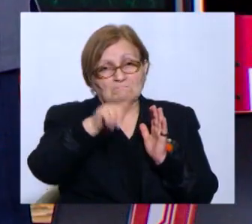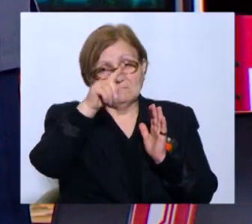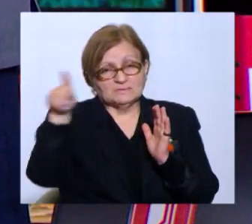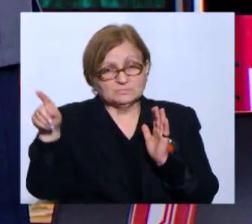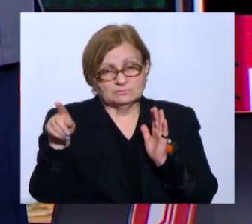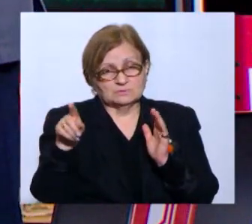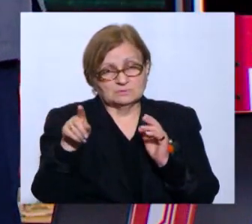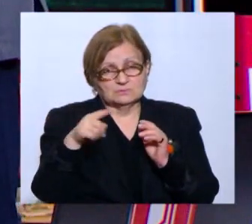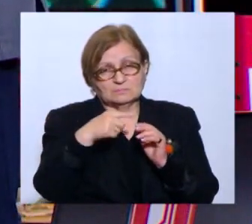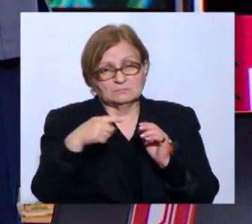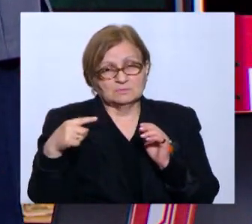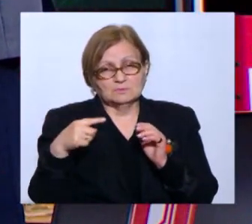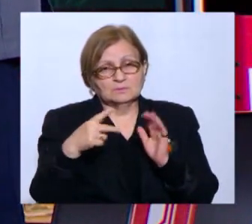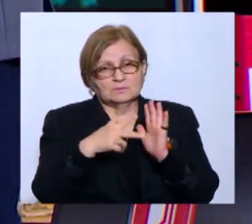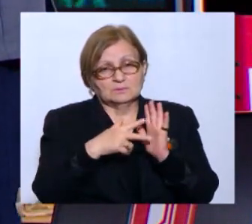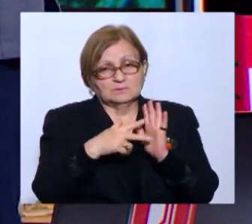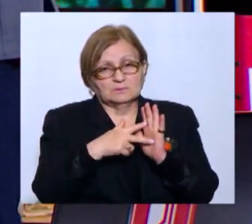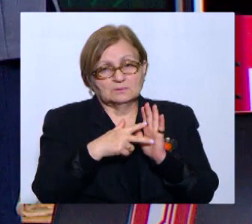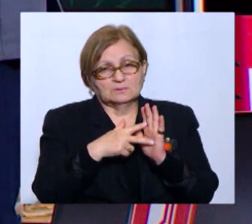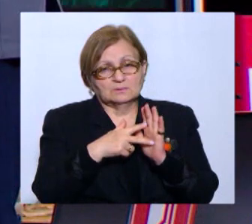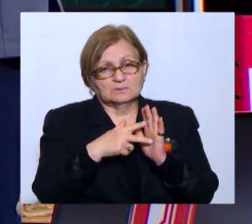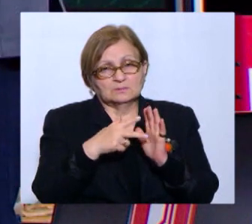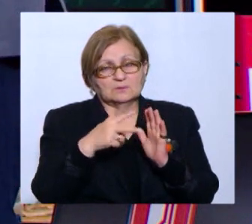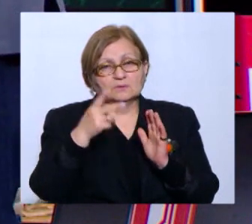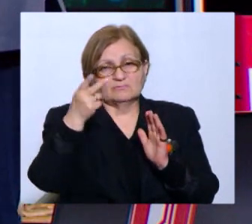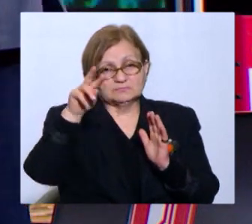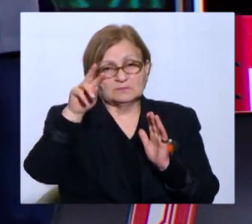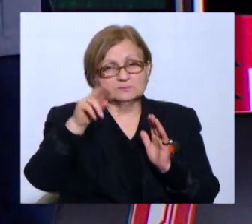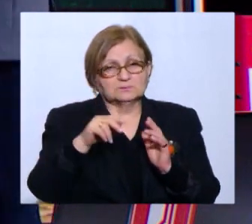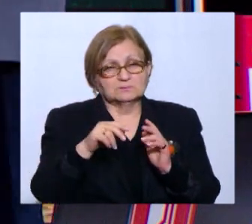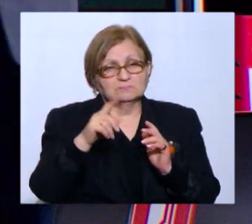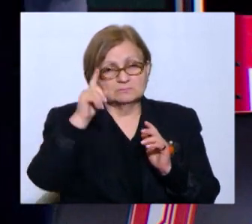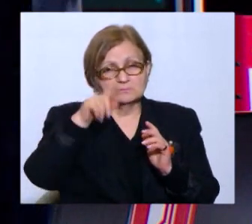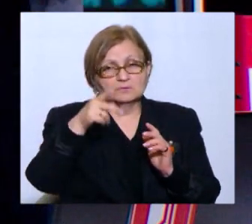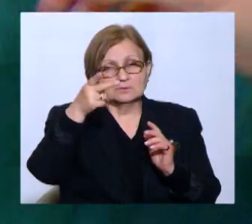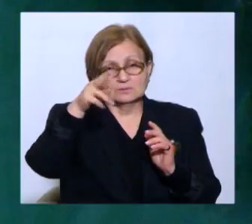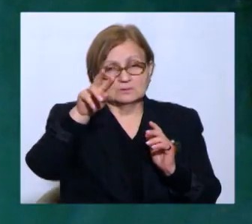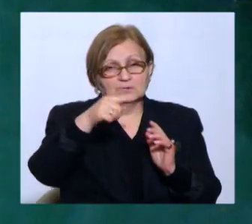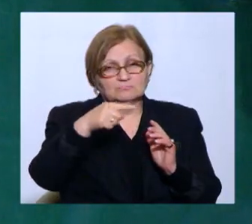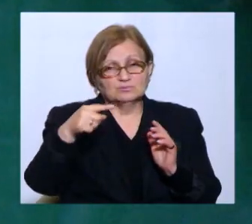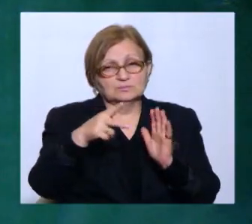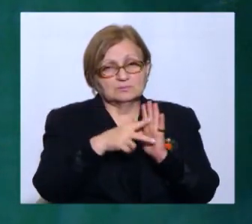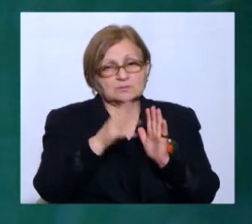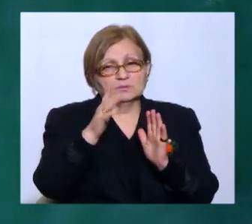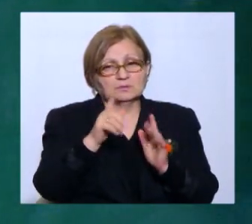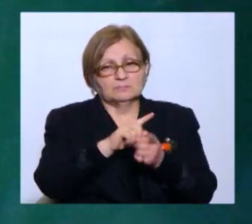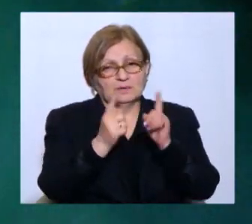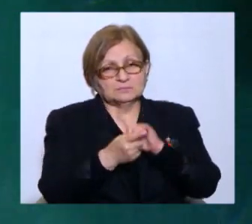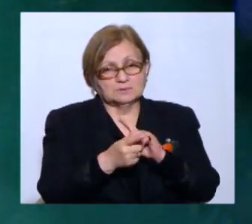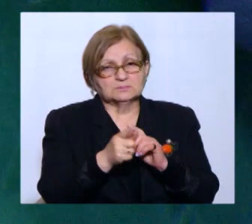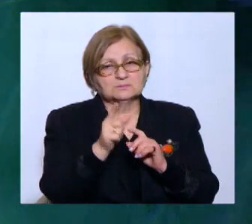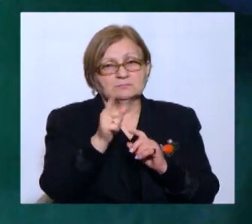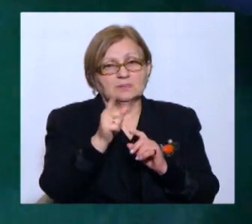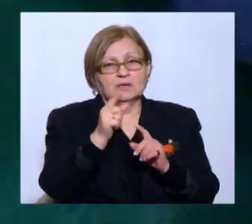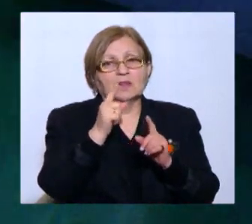მე-6-ე ხარისხის ფესვი -8 კვადრატიდან. ვიცით, რომ კვადრატში -8 იქნება დადებითი რიცხვი, ესე